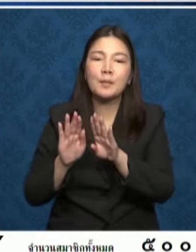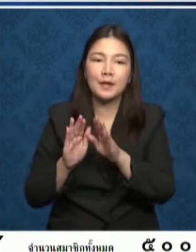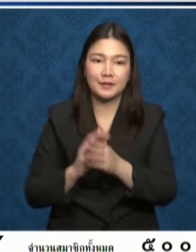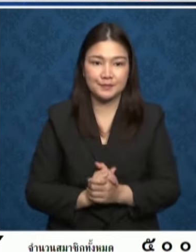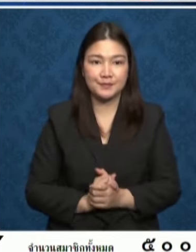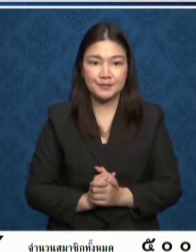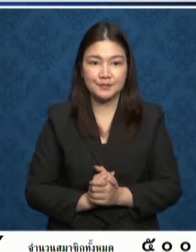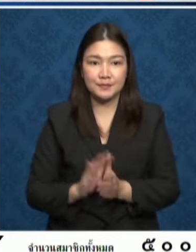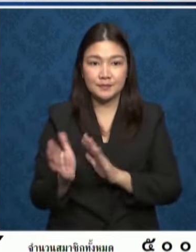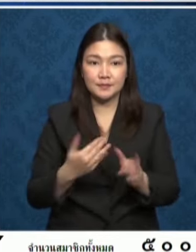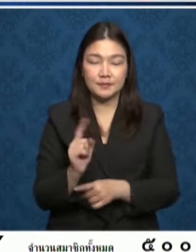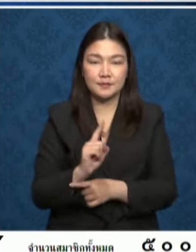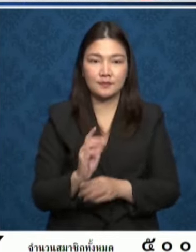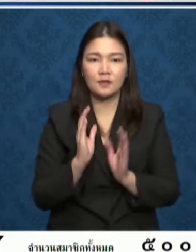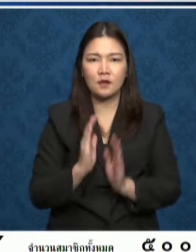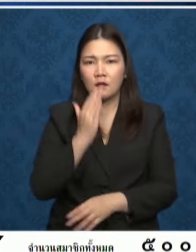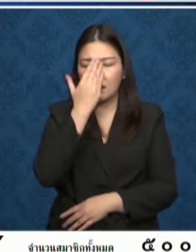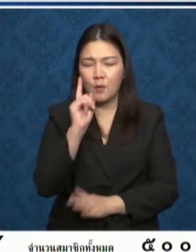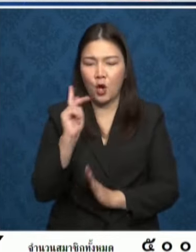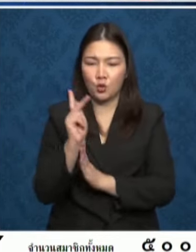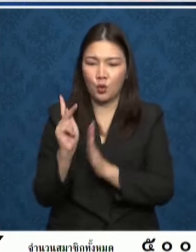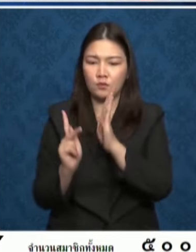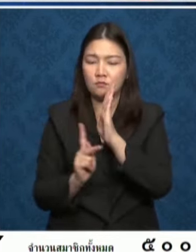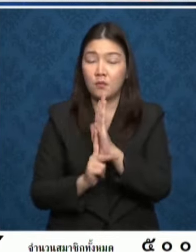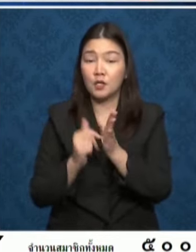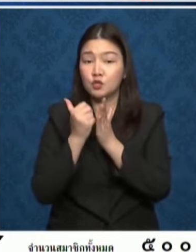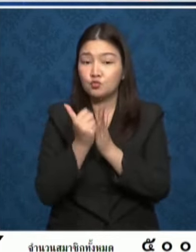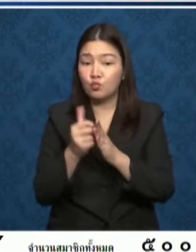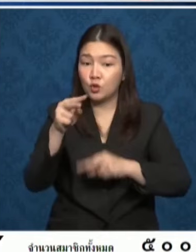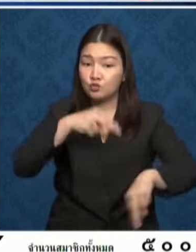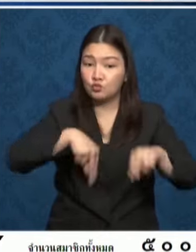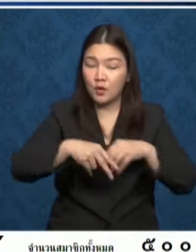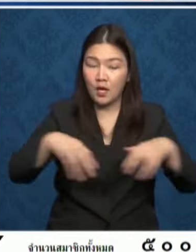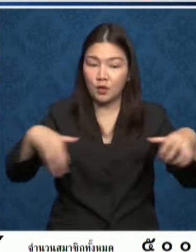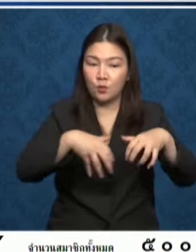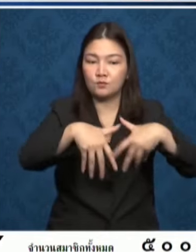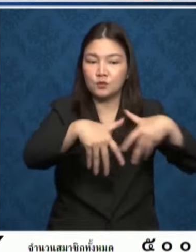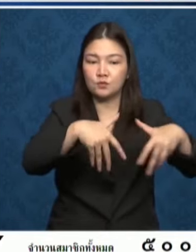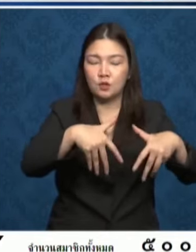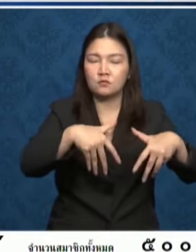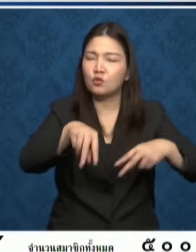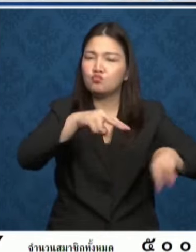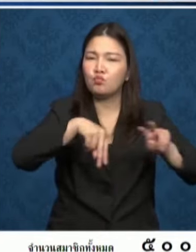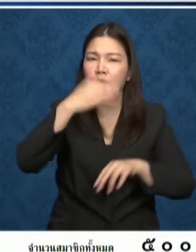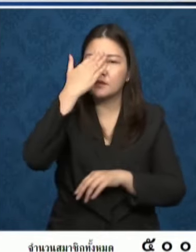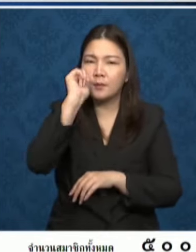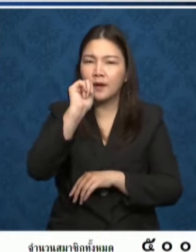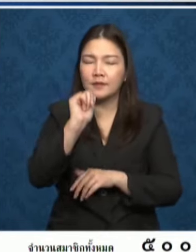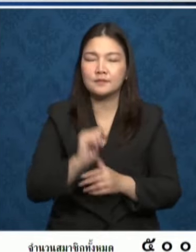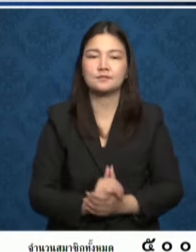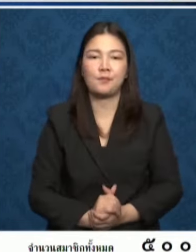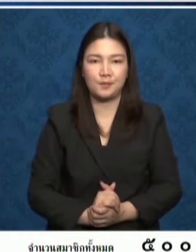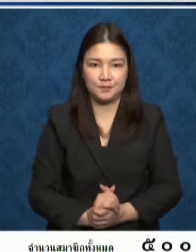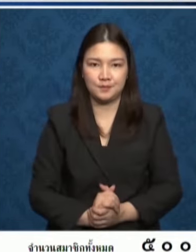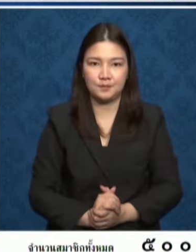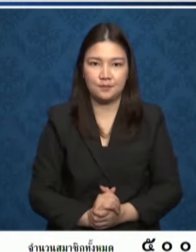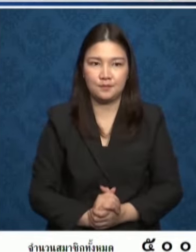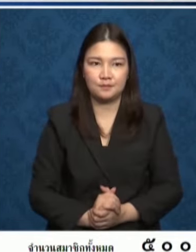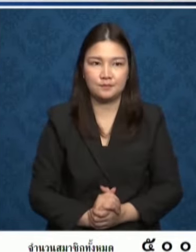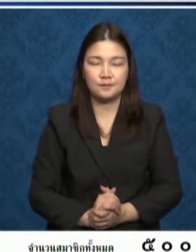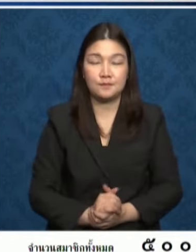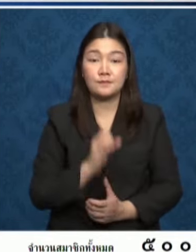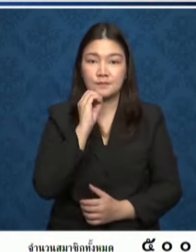นี้ทำไมเราต้องมีกฎหมายคุ้มครองกลุ่มชาติพันธ์เป็นการเฉพาะสไลด์ต่อไปนะครับตามที่